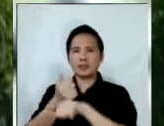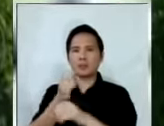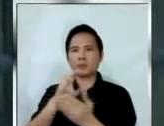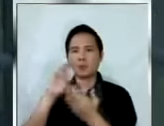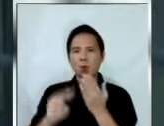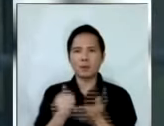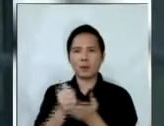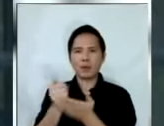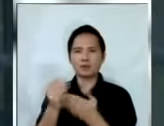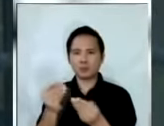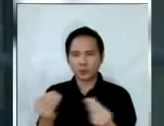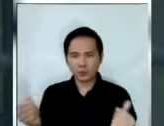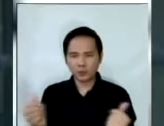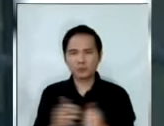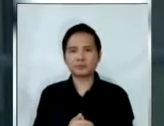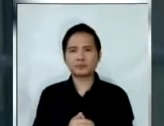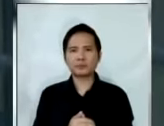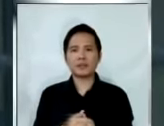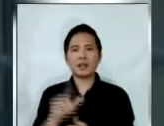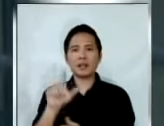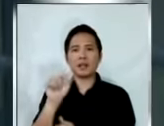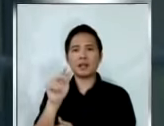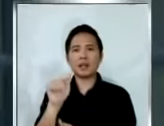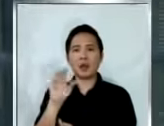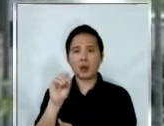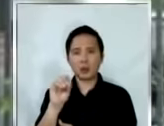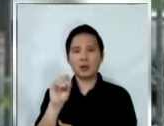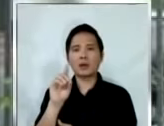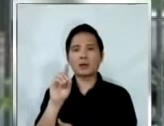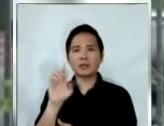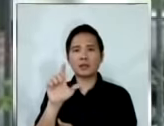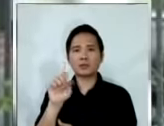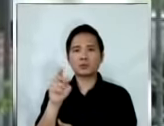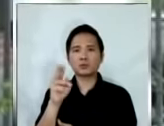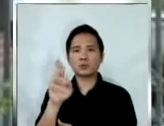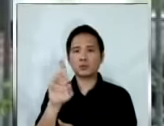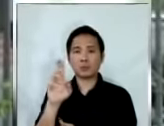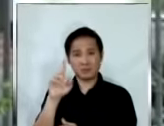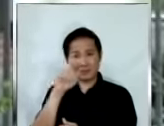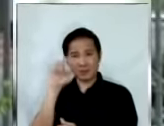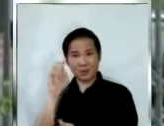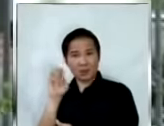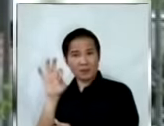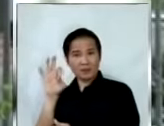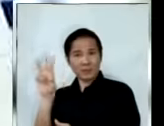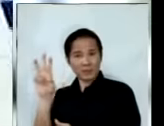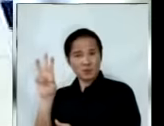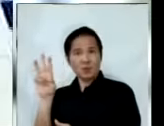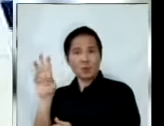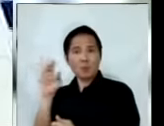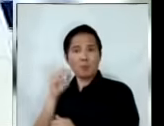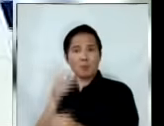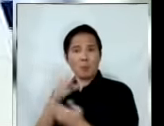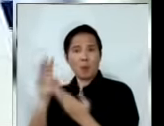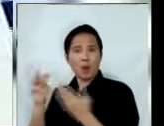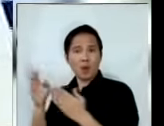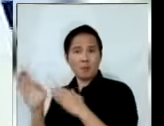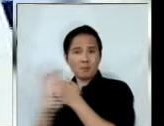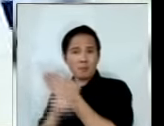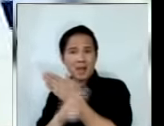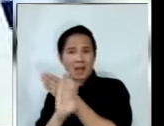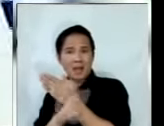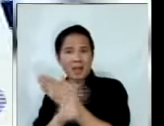del Sur dahil daw sa mga programang ito. Pero wala raw dapat ikabahala ang mga mababatas, sabi ng Malacanang. Siguro nagpapanik lang yung